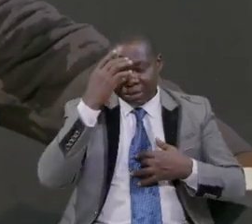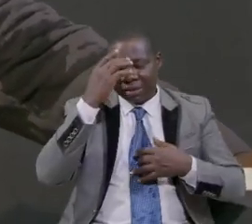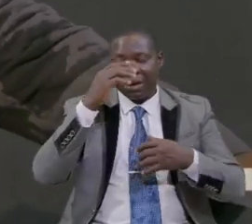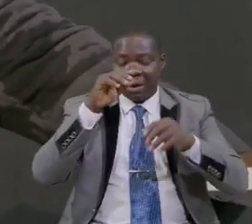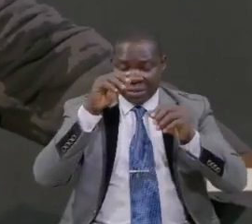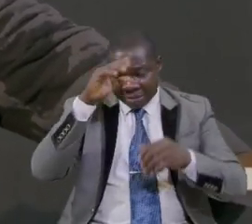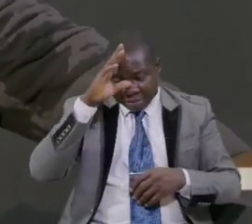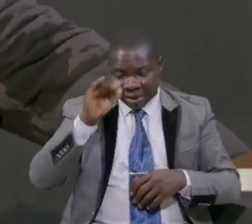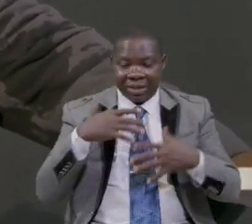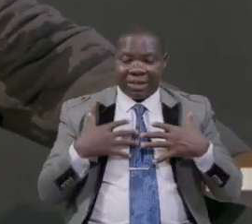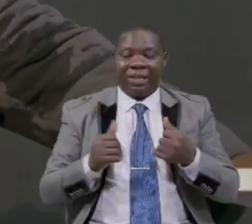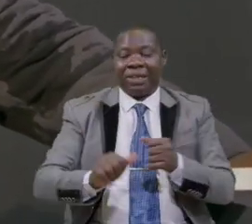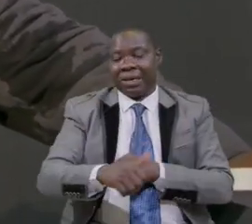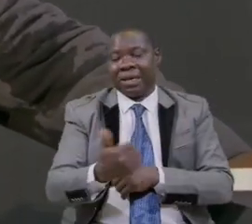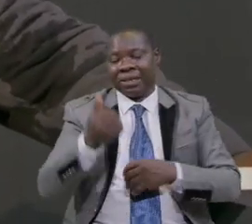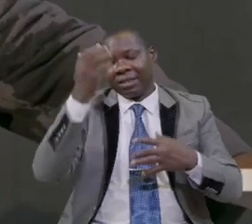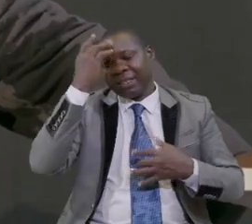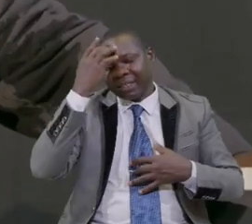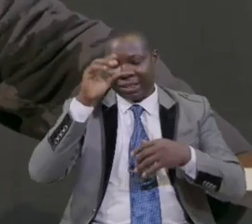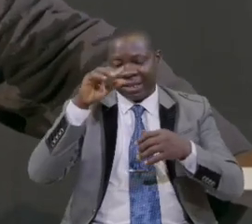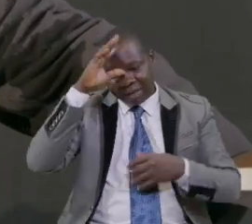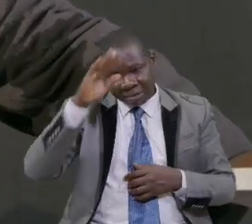quelqu'un d'autre qui est aussi en bas? Non,